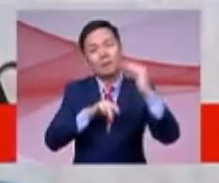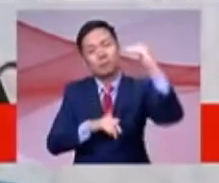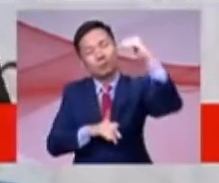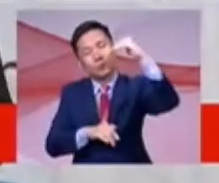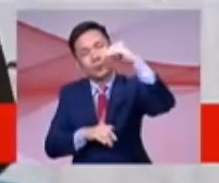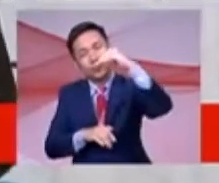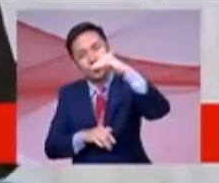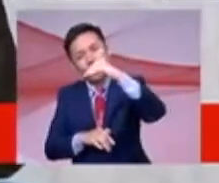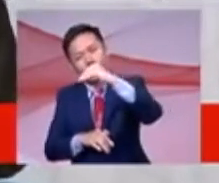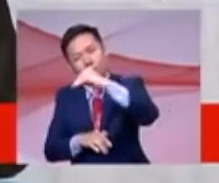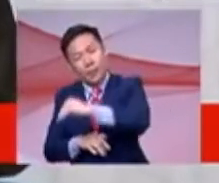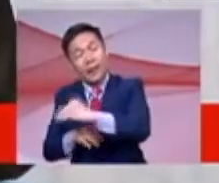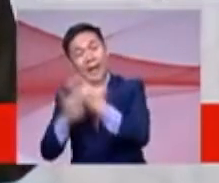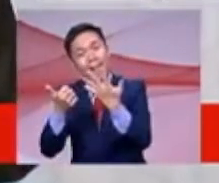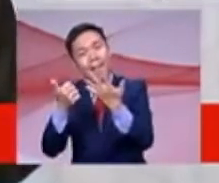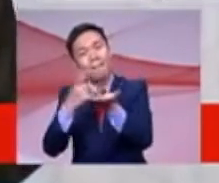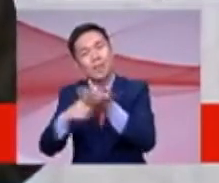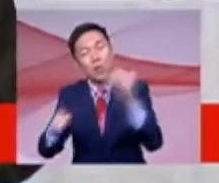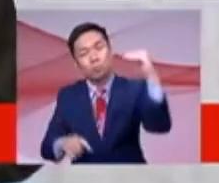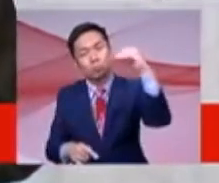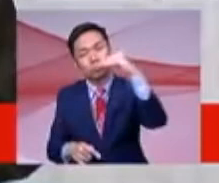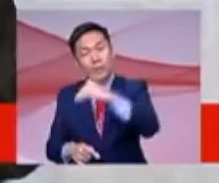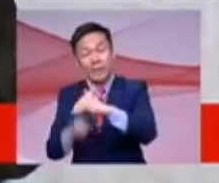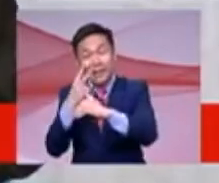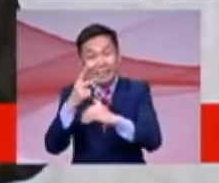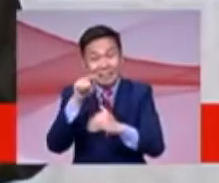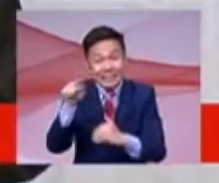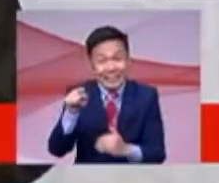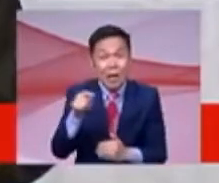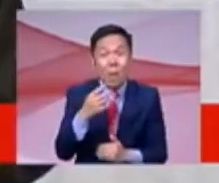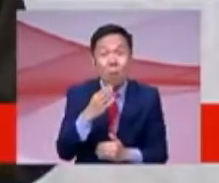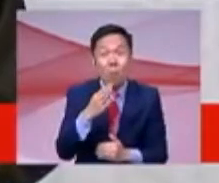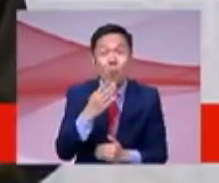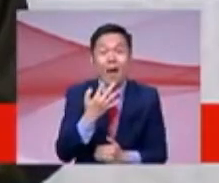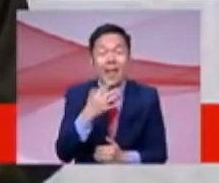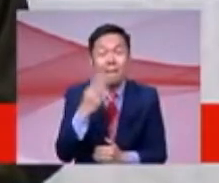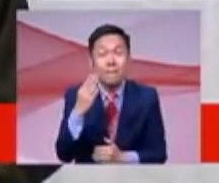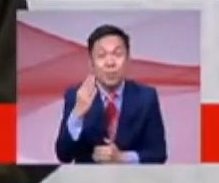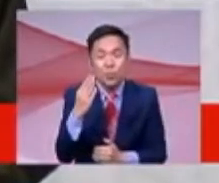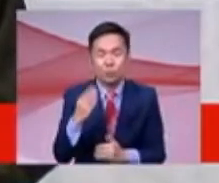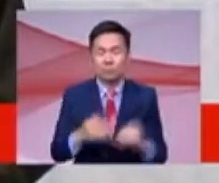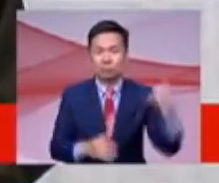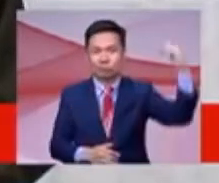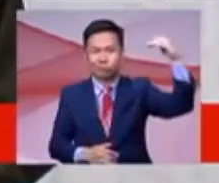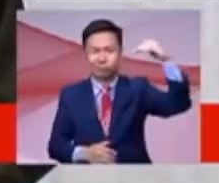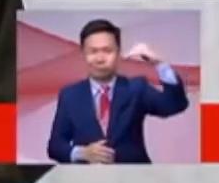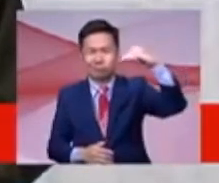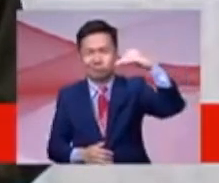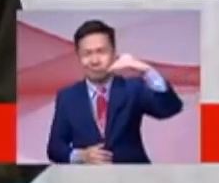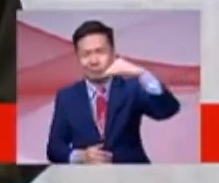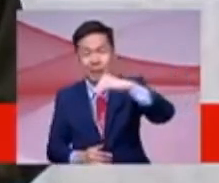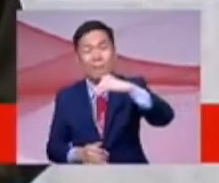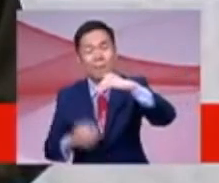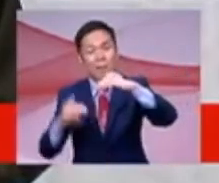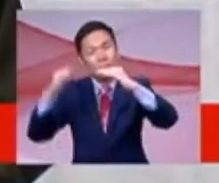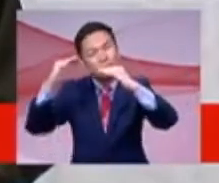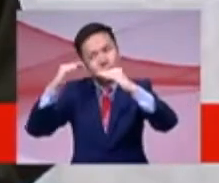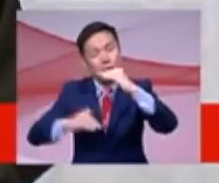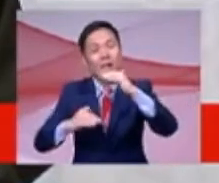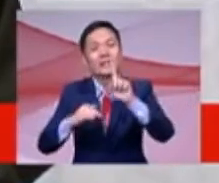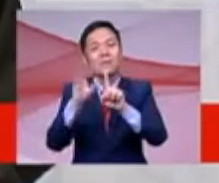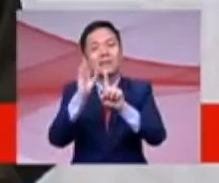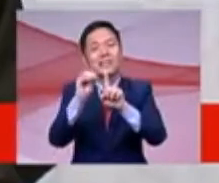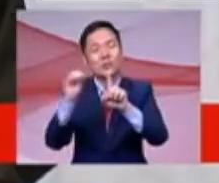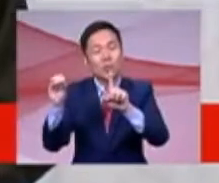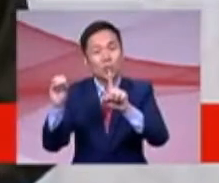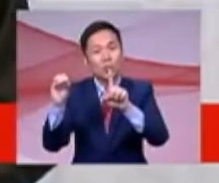minggu. Dan mengikut unjuran warna biru tu, kita mungkin akan mencecah 2 angka pada